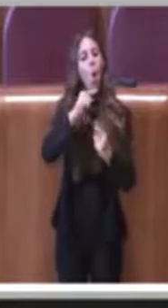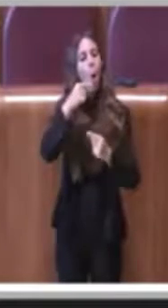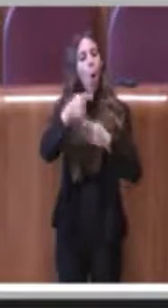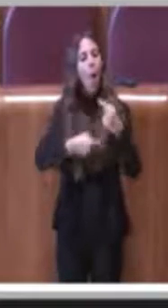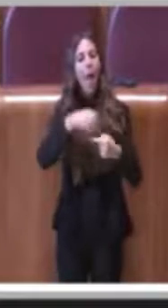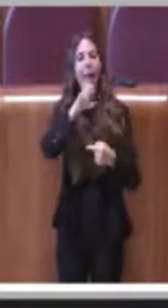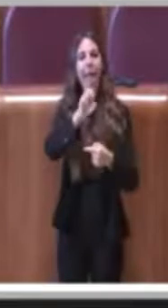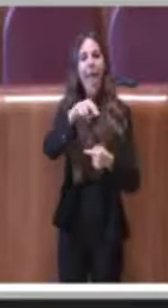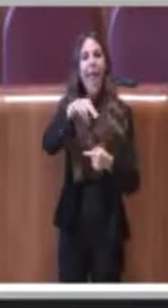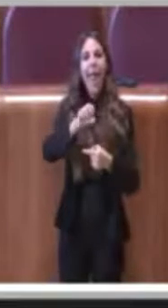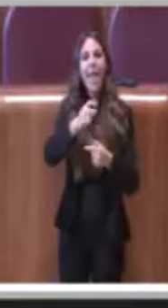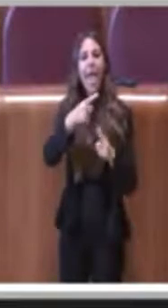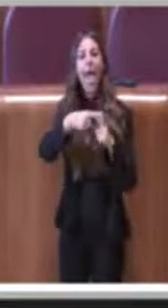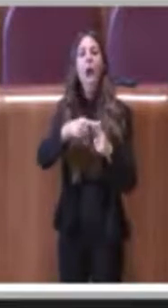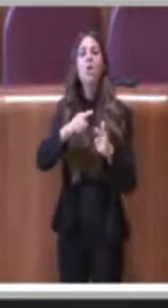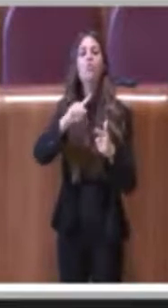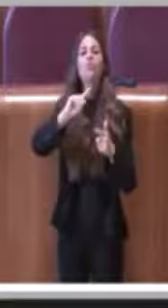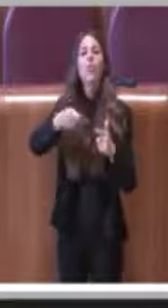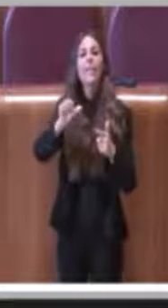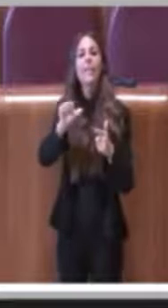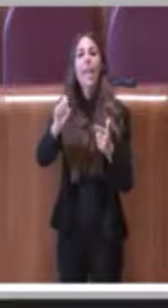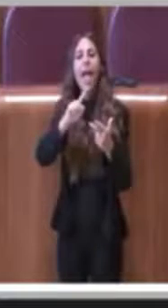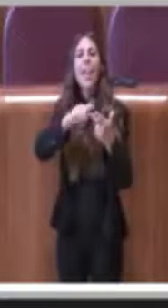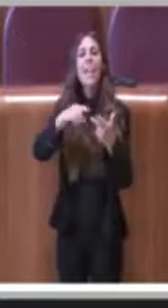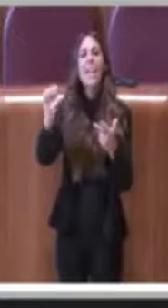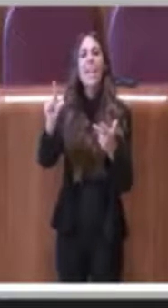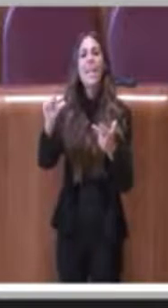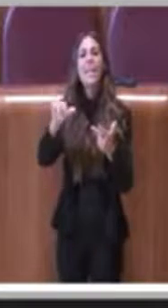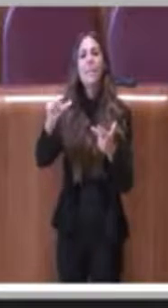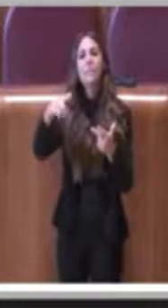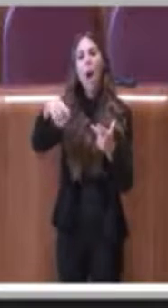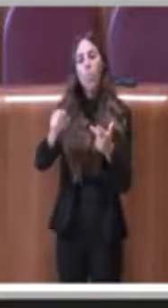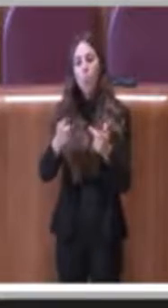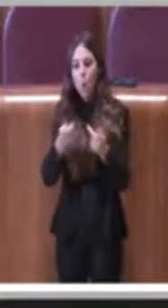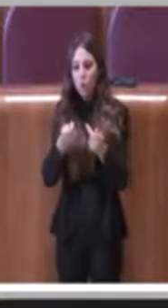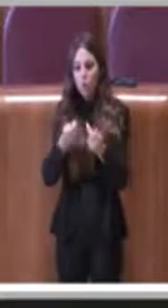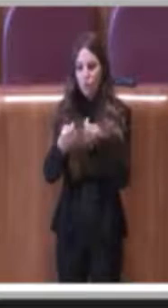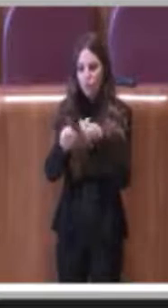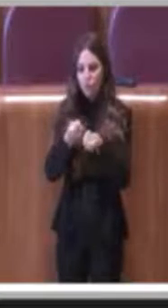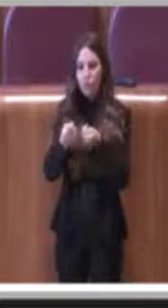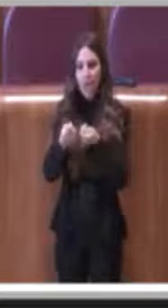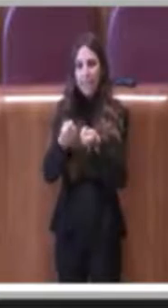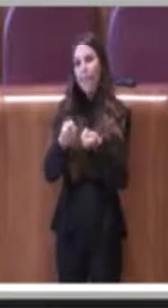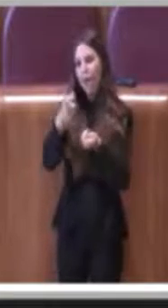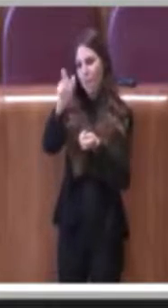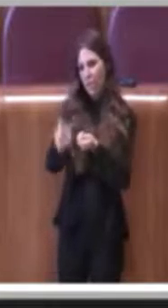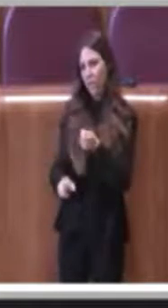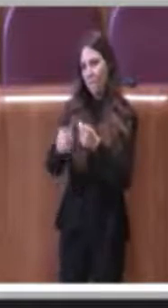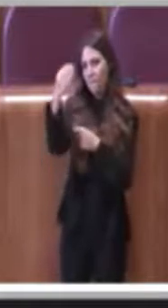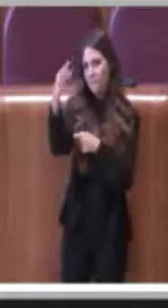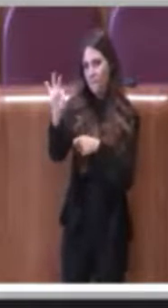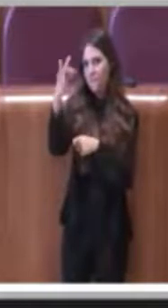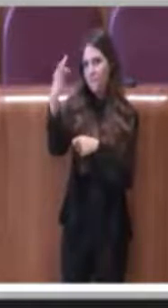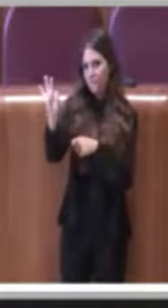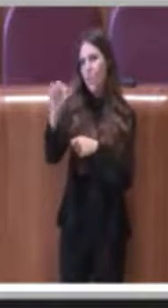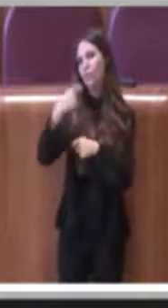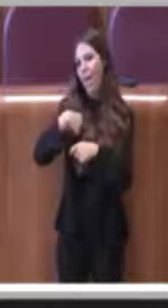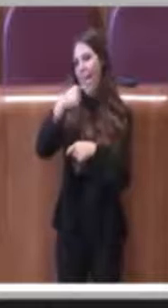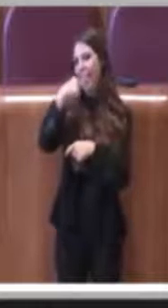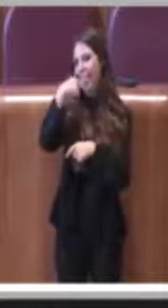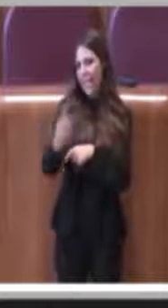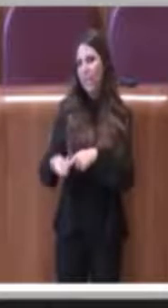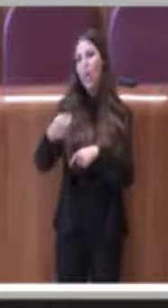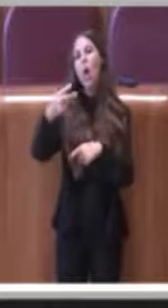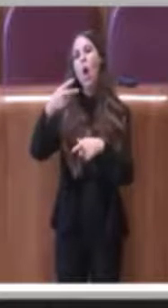Enea, di GSE, dell'ISPRA e con il coordinamento di una figura senz'altro eccezionale che è stata citata più volte, il